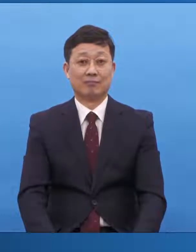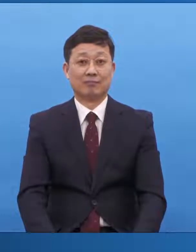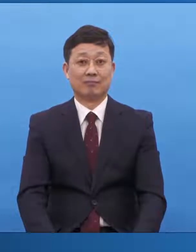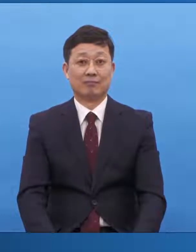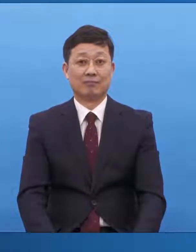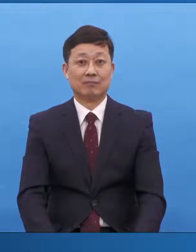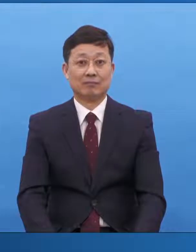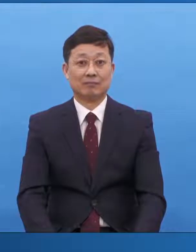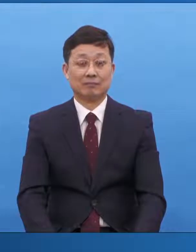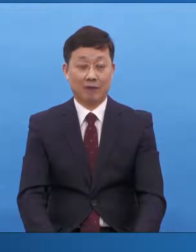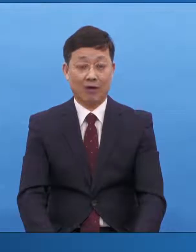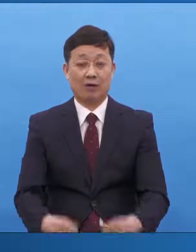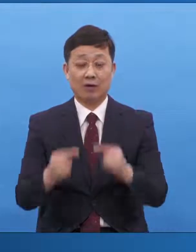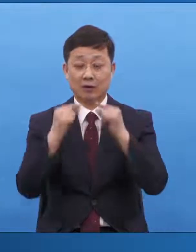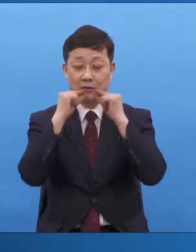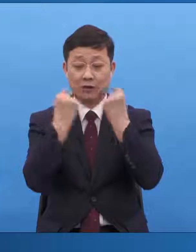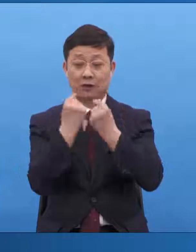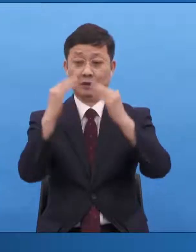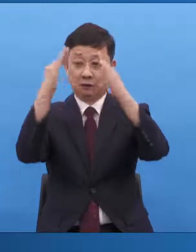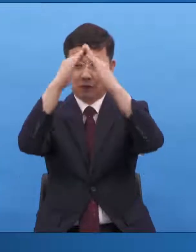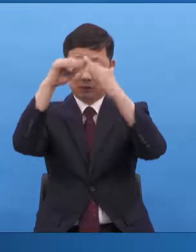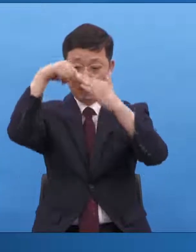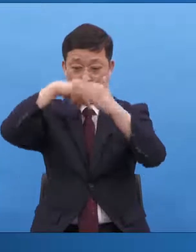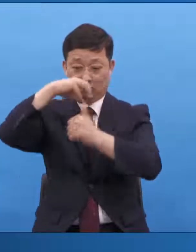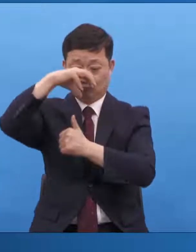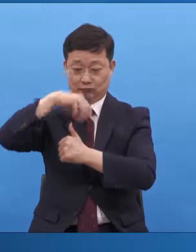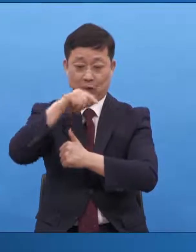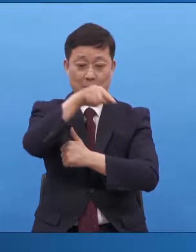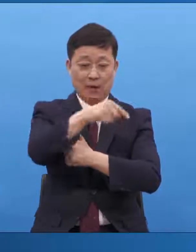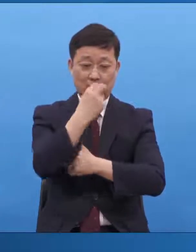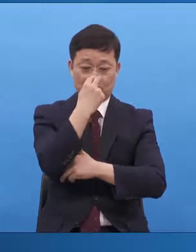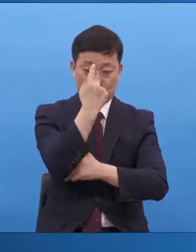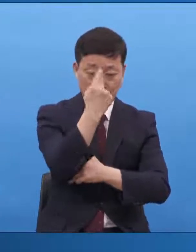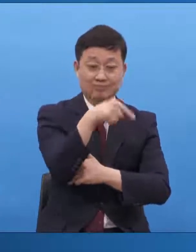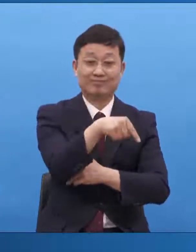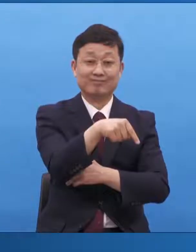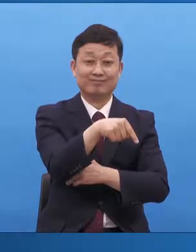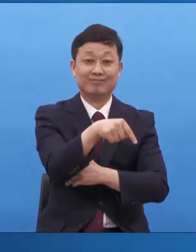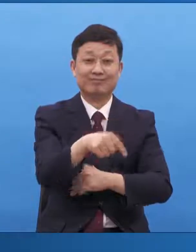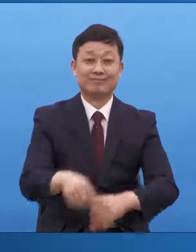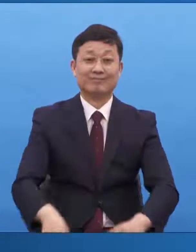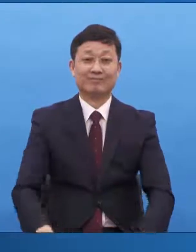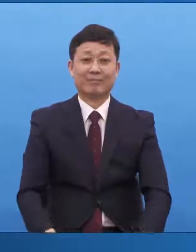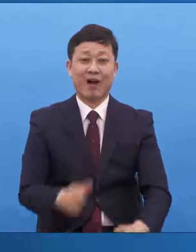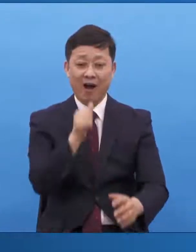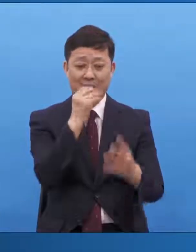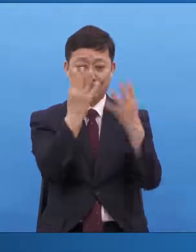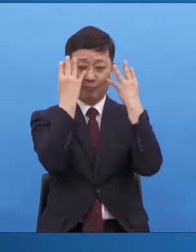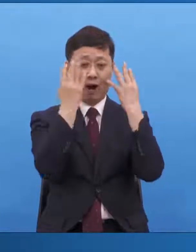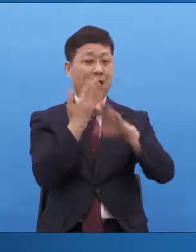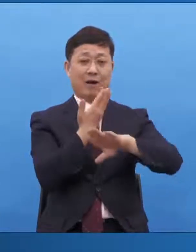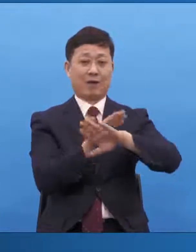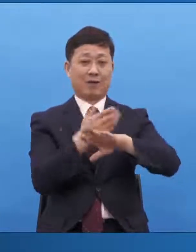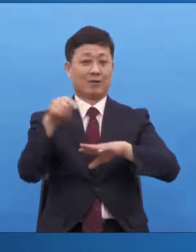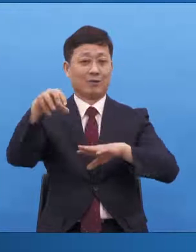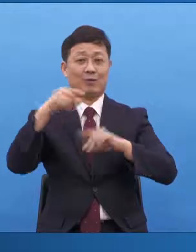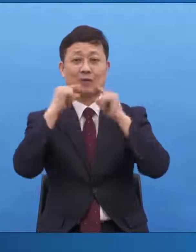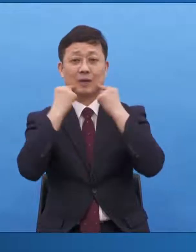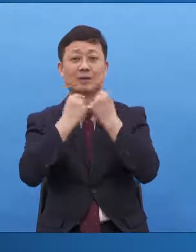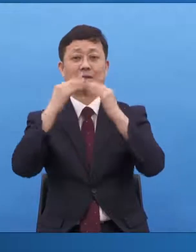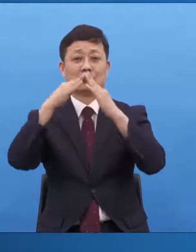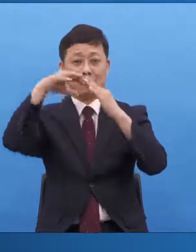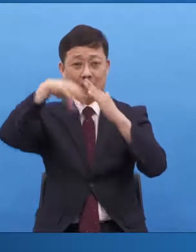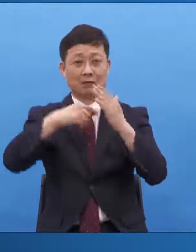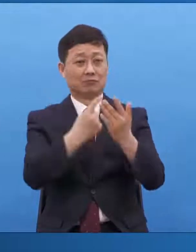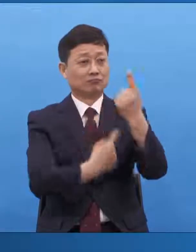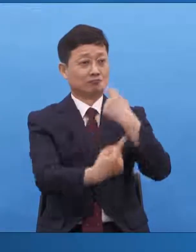이제 교도소 직원들이 관리를 해요. Of course, you know the wardens did manage that. 거기 2년 있은 겁니다. He stayed under house arrest